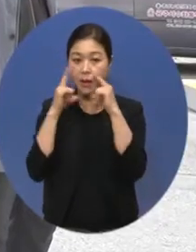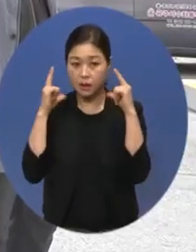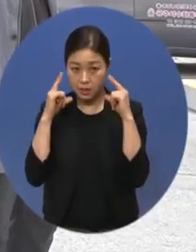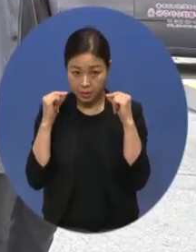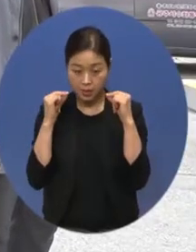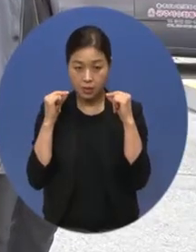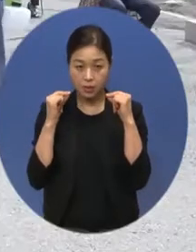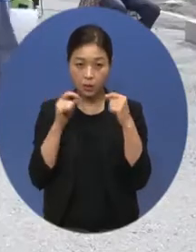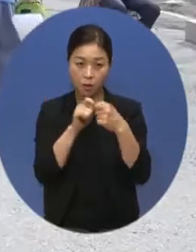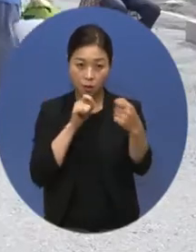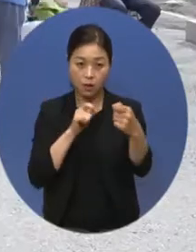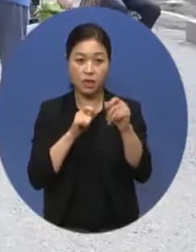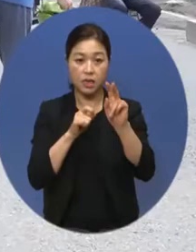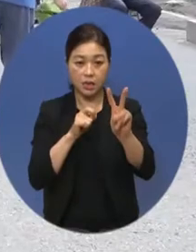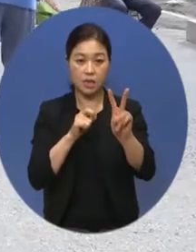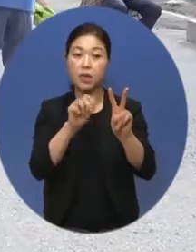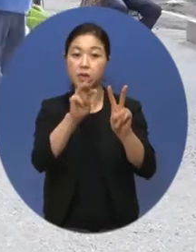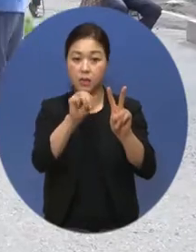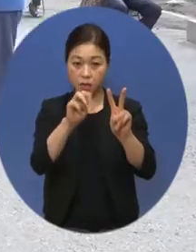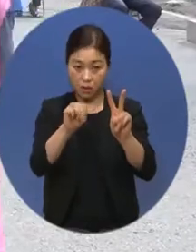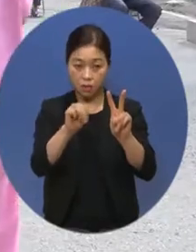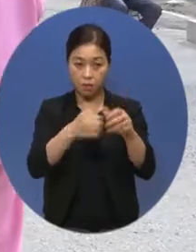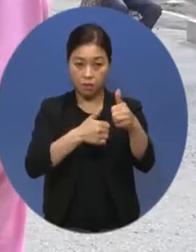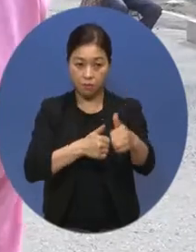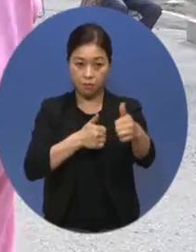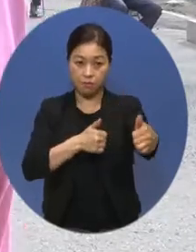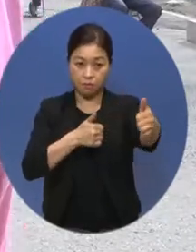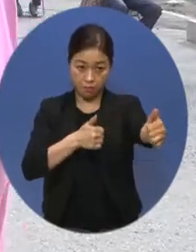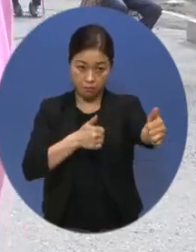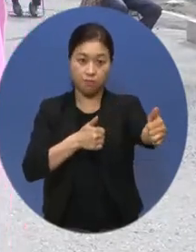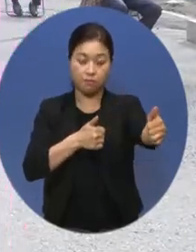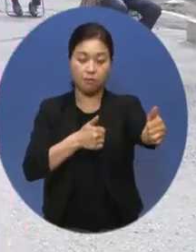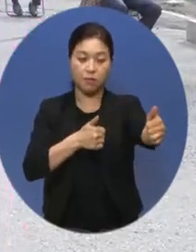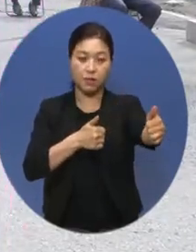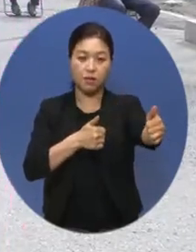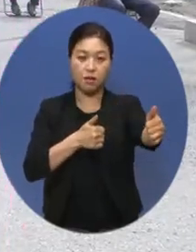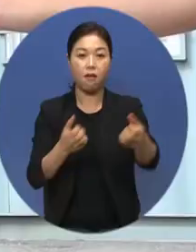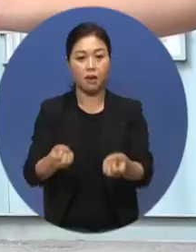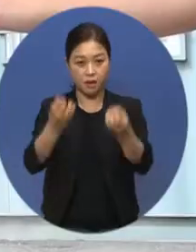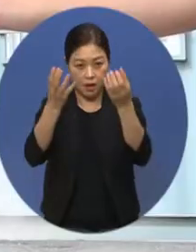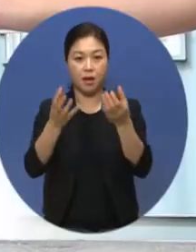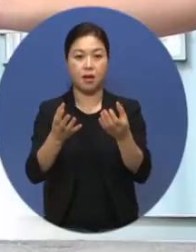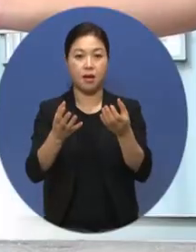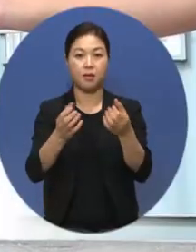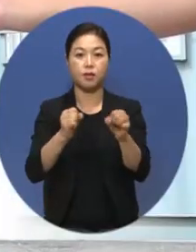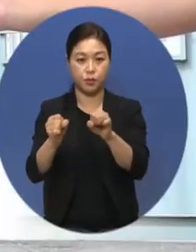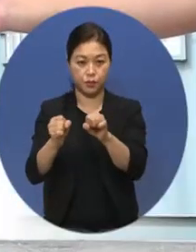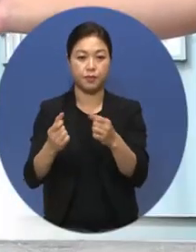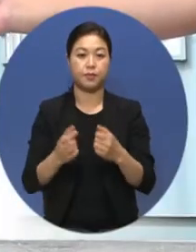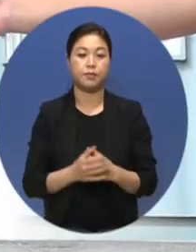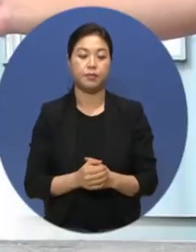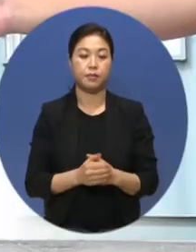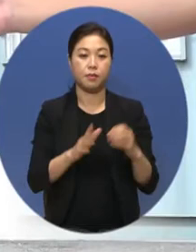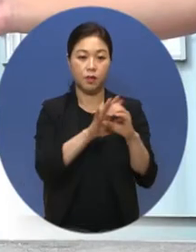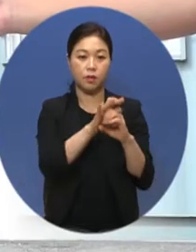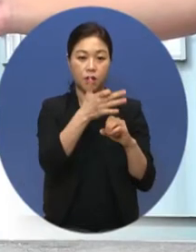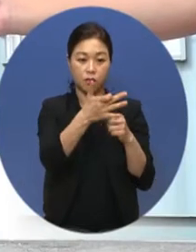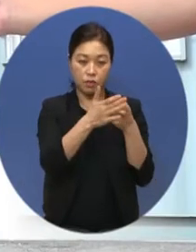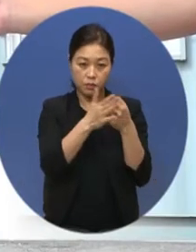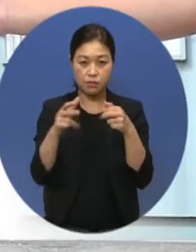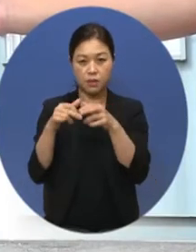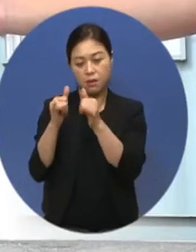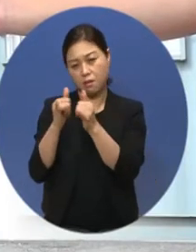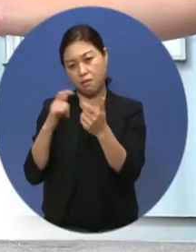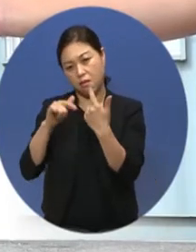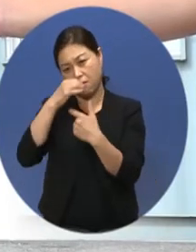거리 두기 등 핵심 방역 수칙을 준수하며 진행되기도 했습니다. 코로나19로 인해서 장애인들은 더 힘든 생활을